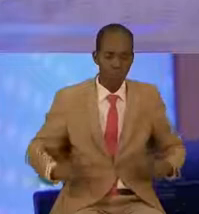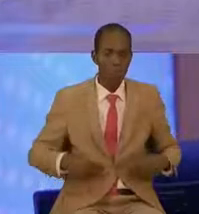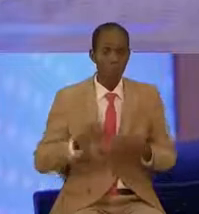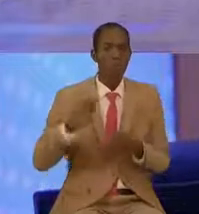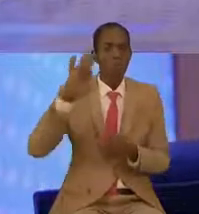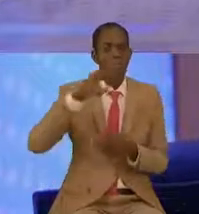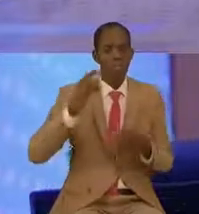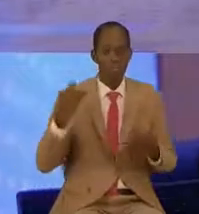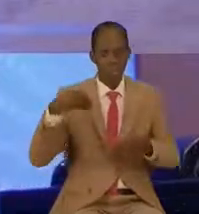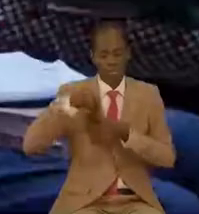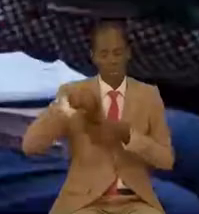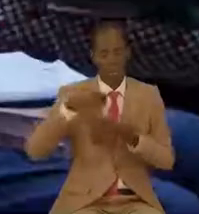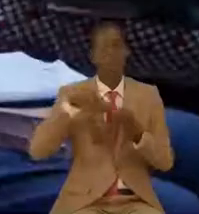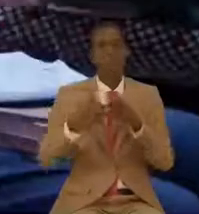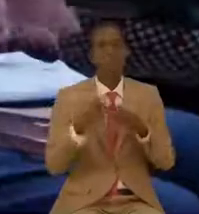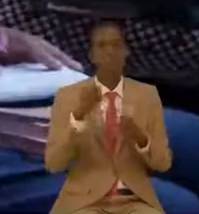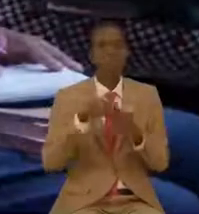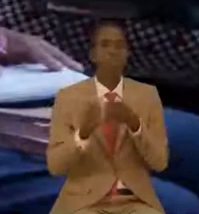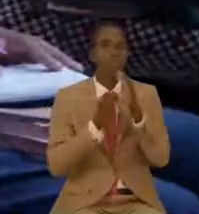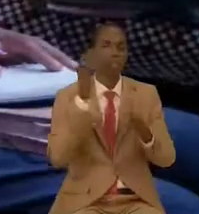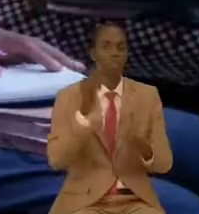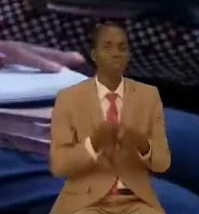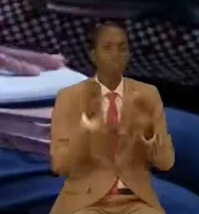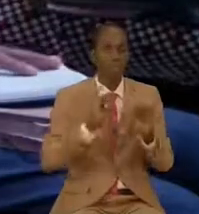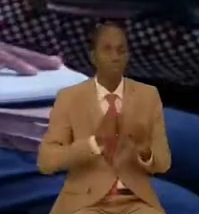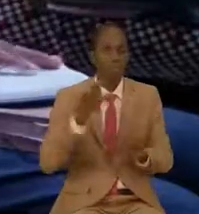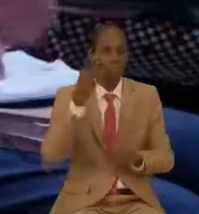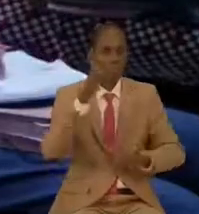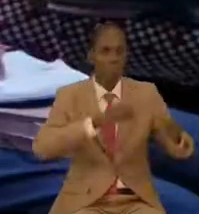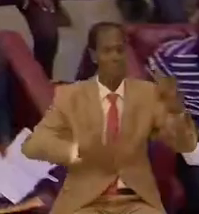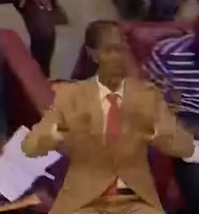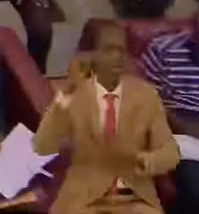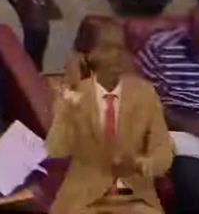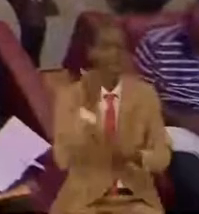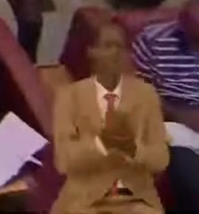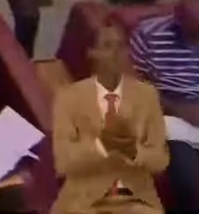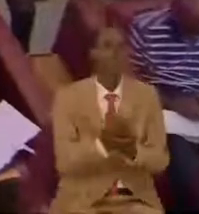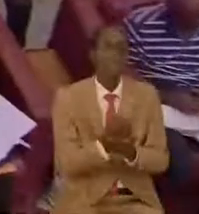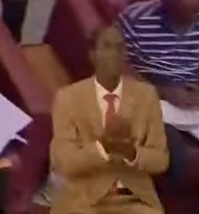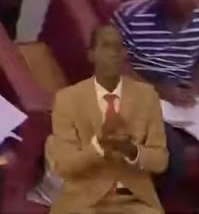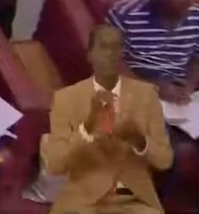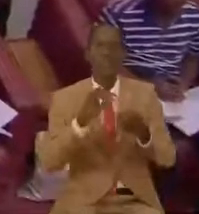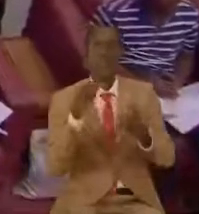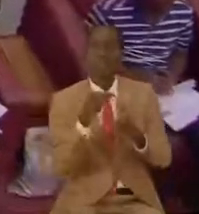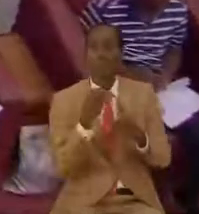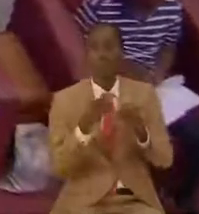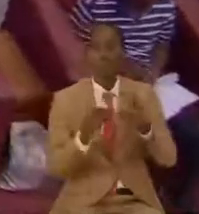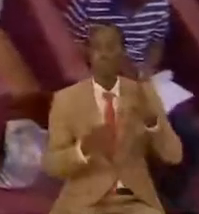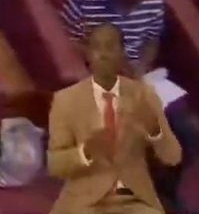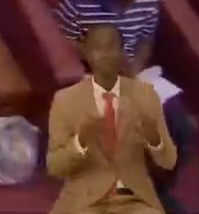spirituels, physiques et éternels au nom de Jésus-Christ. Pourrais-je entendre votre amen